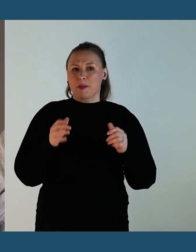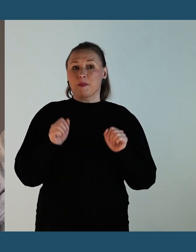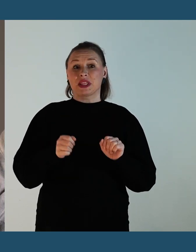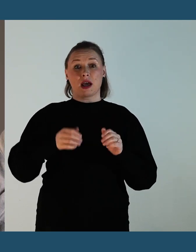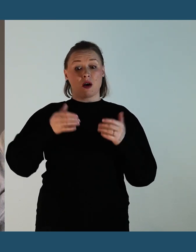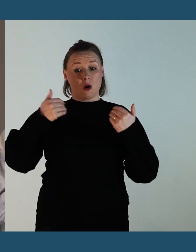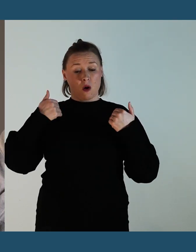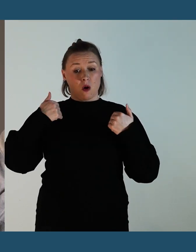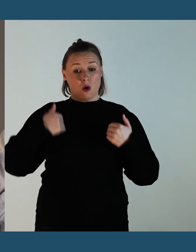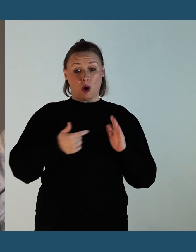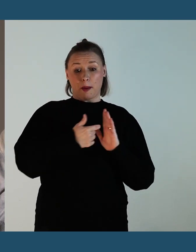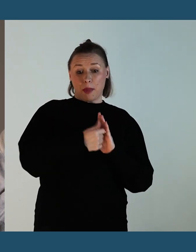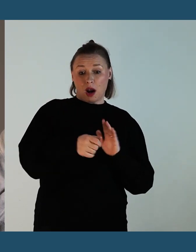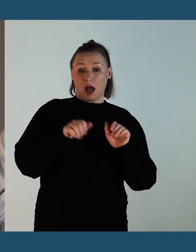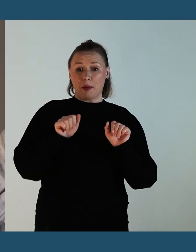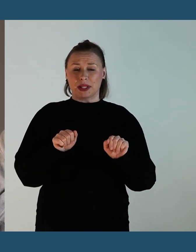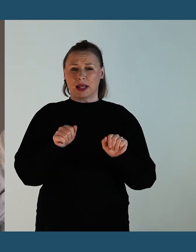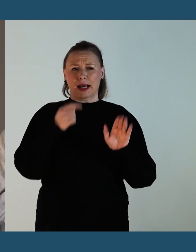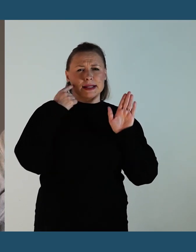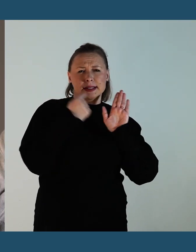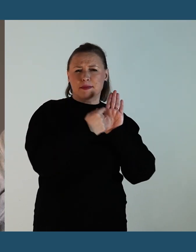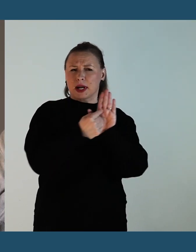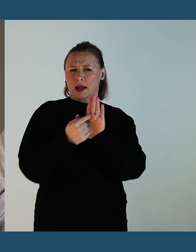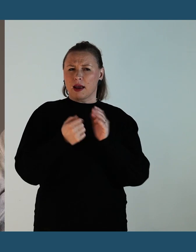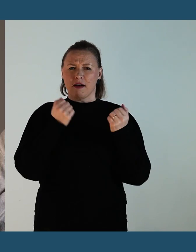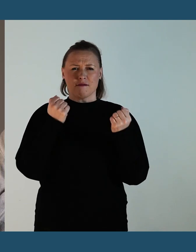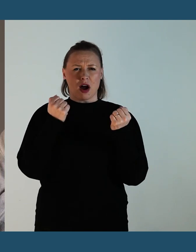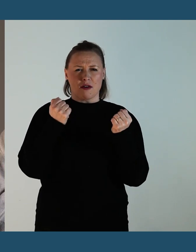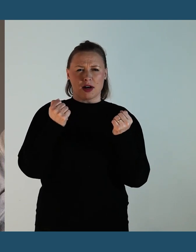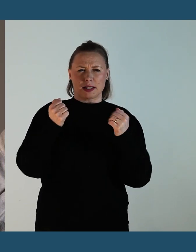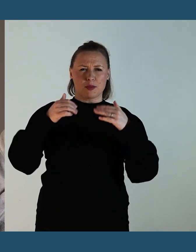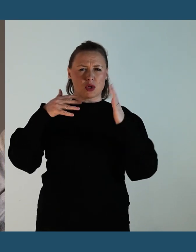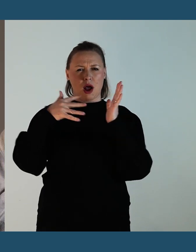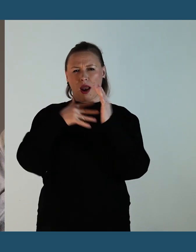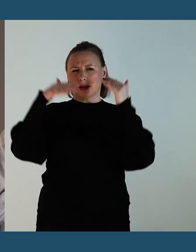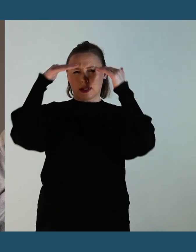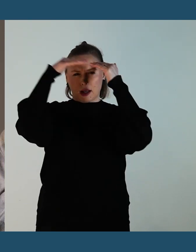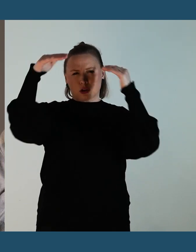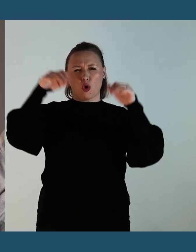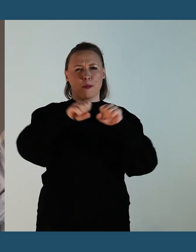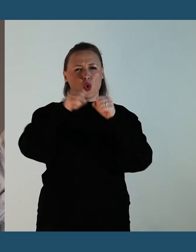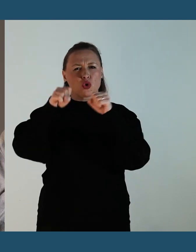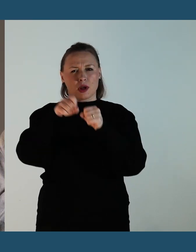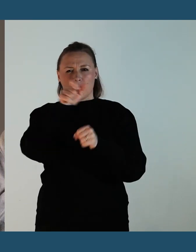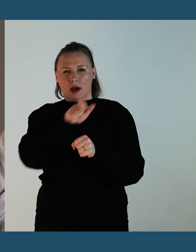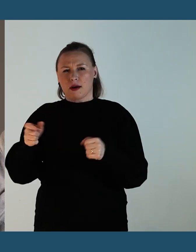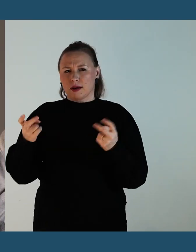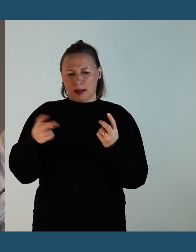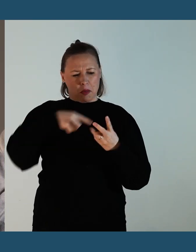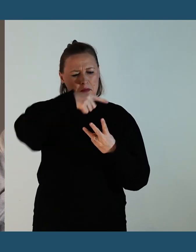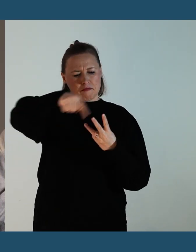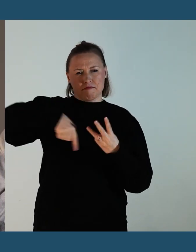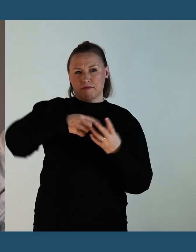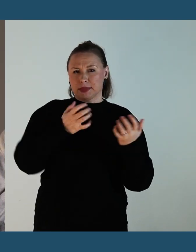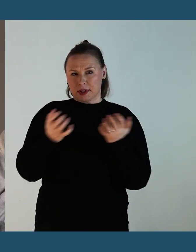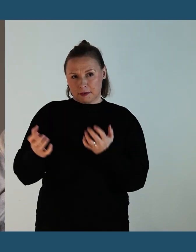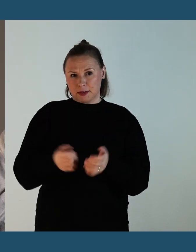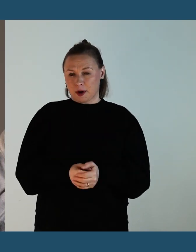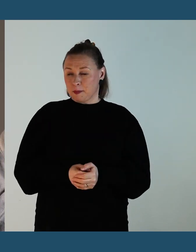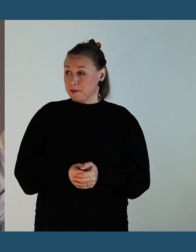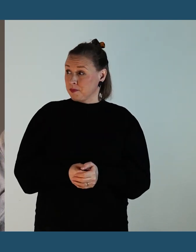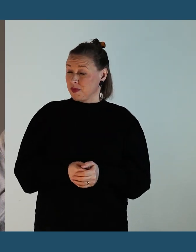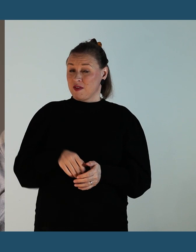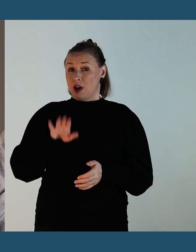vahvoja esikuvia, lasikaton murtajia. Ja haluaisin sitten vielä nostaa noiden sun esittämien